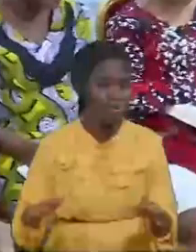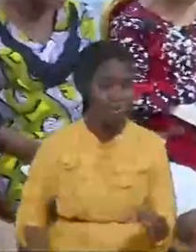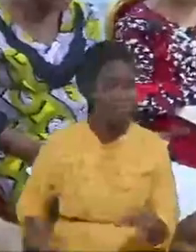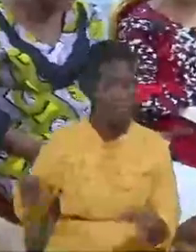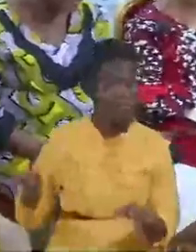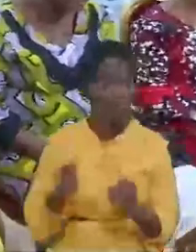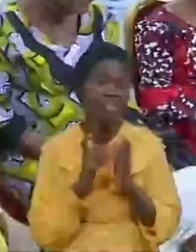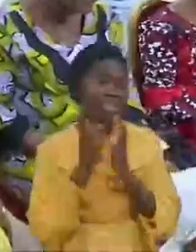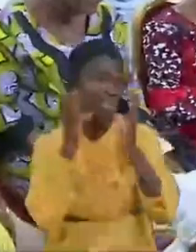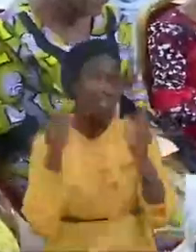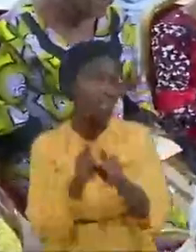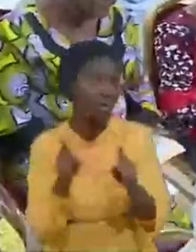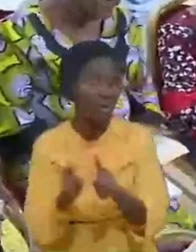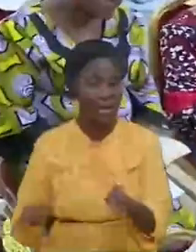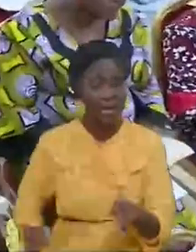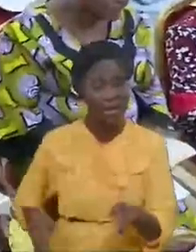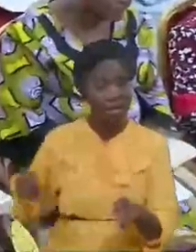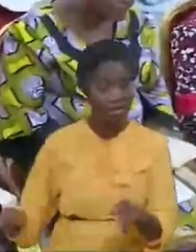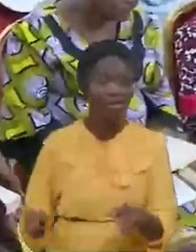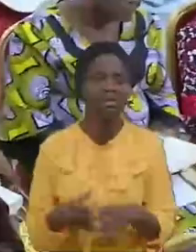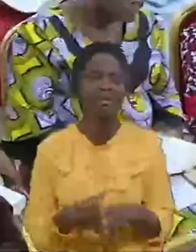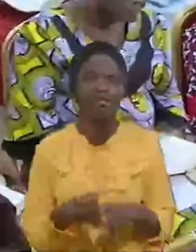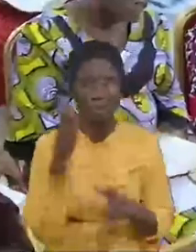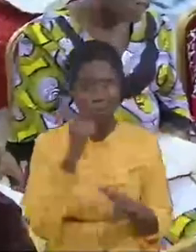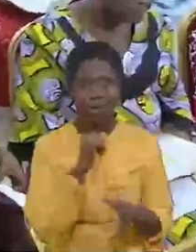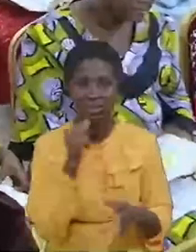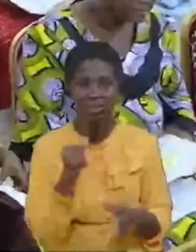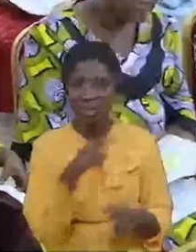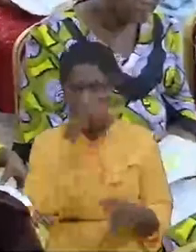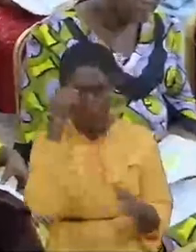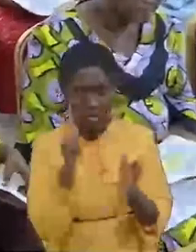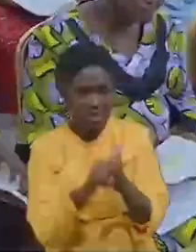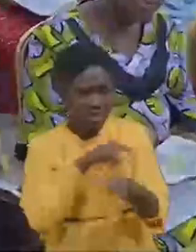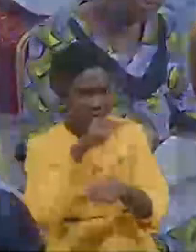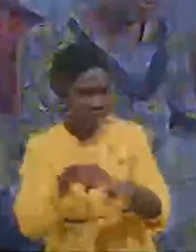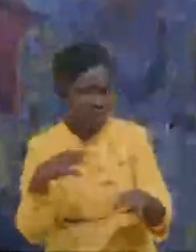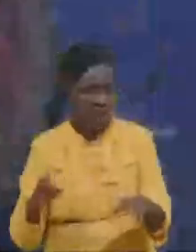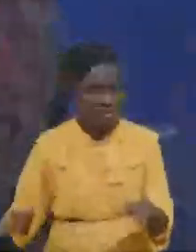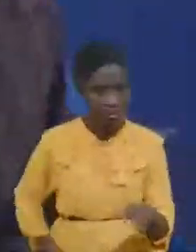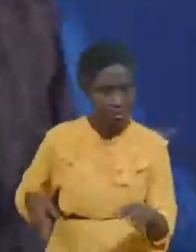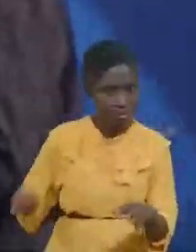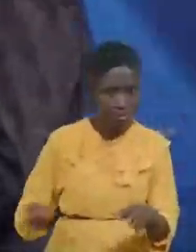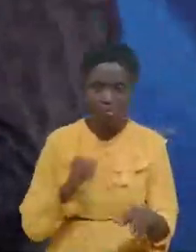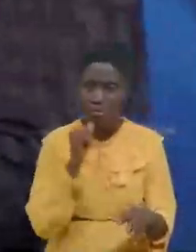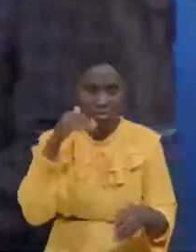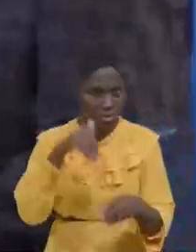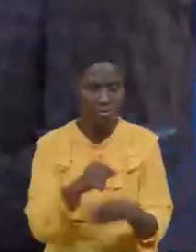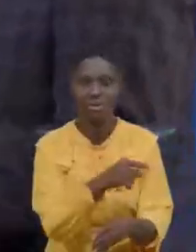comme le chien. Parce que vous ne voulez pas faire ça, parce que vous n'avez pas la nature d'un chien. Mais lorsque